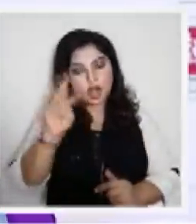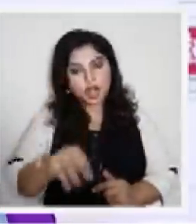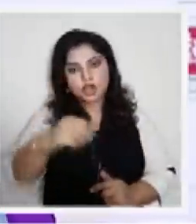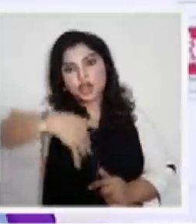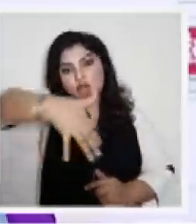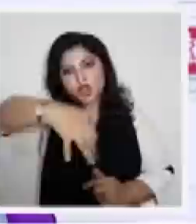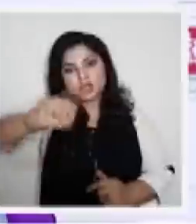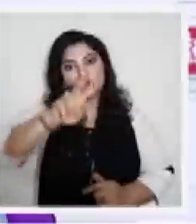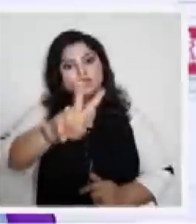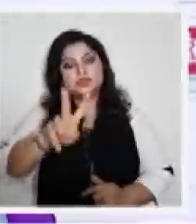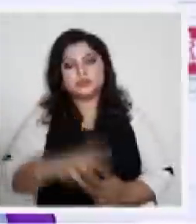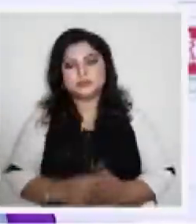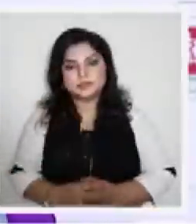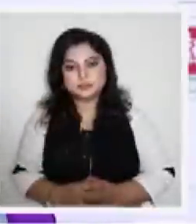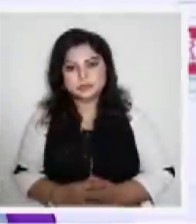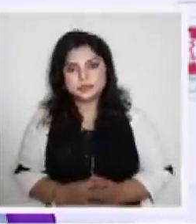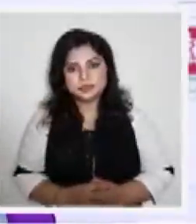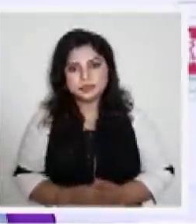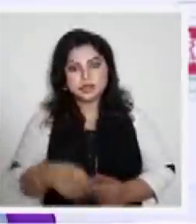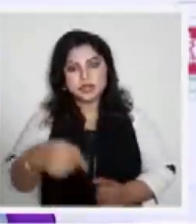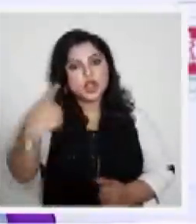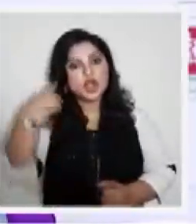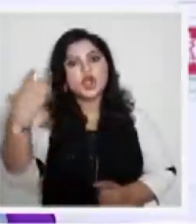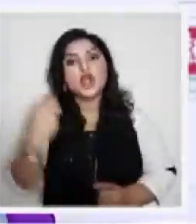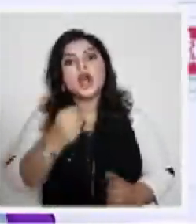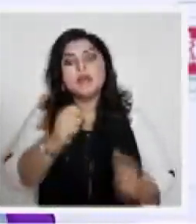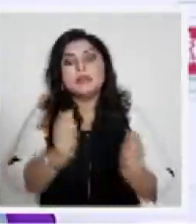11,48,271। ফেলশিট বা গগলস